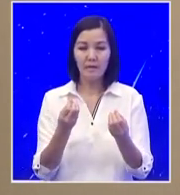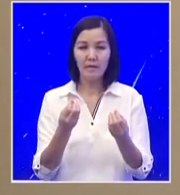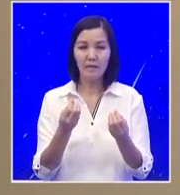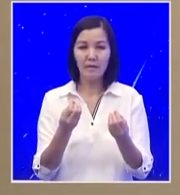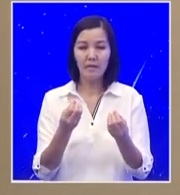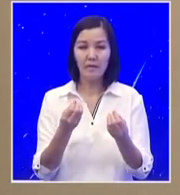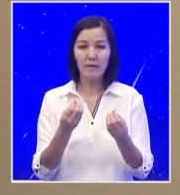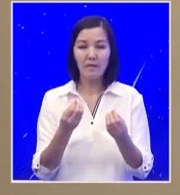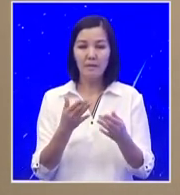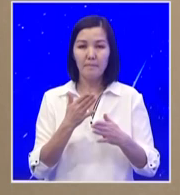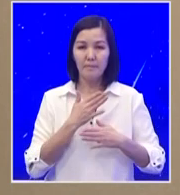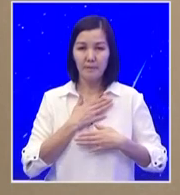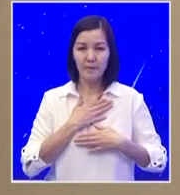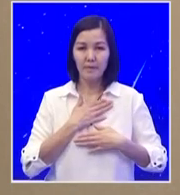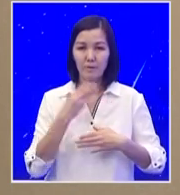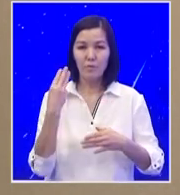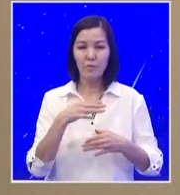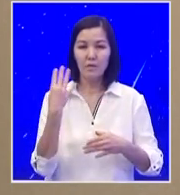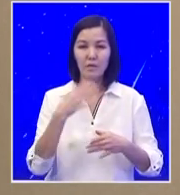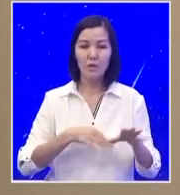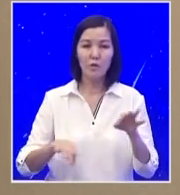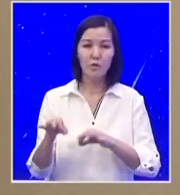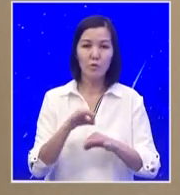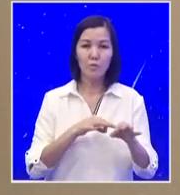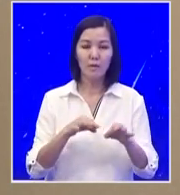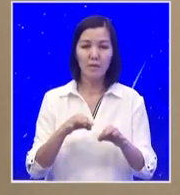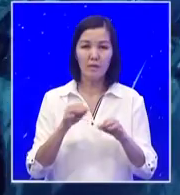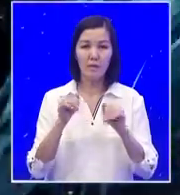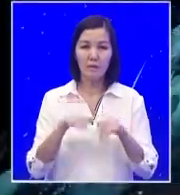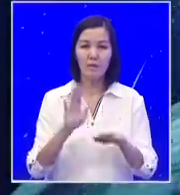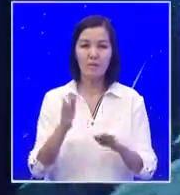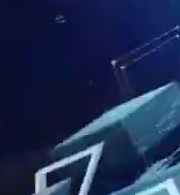ақша бойынша біз 30-40 жоба қолдай аламыз.